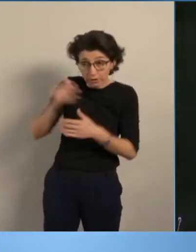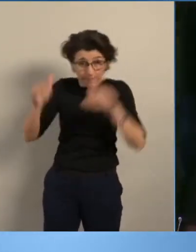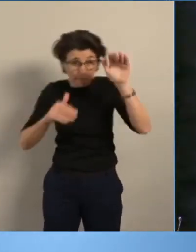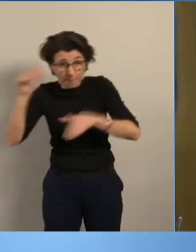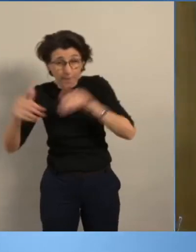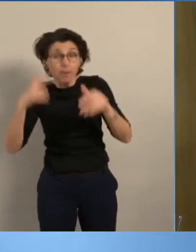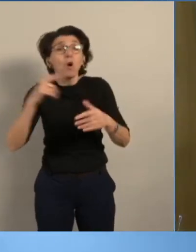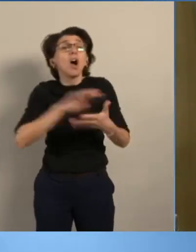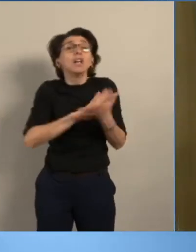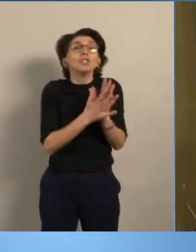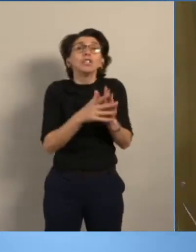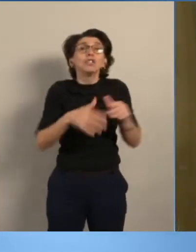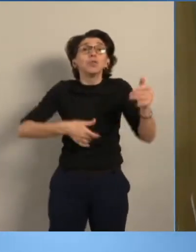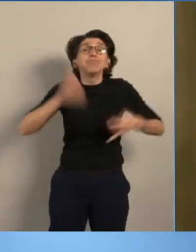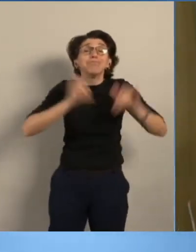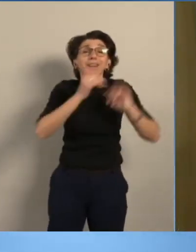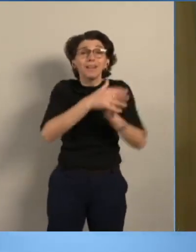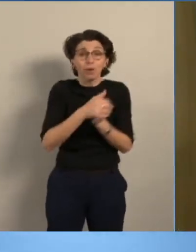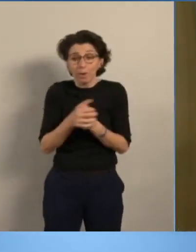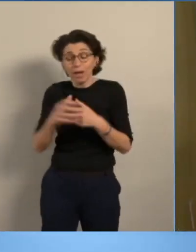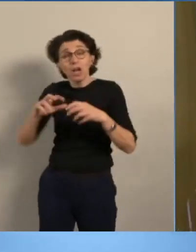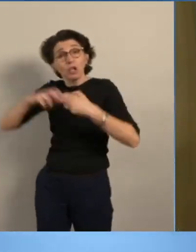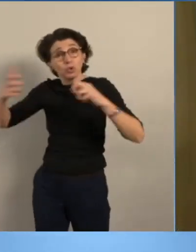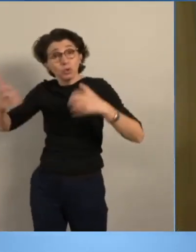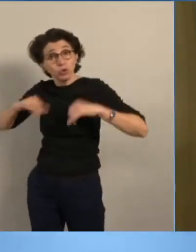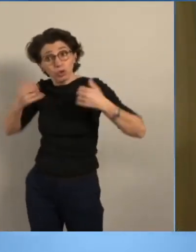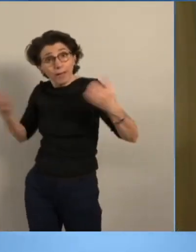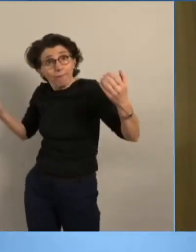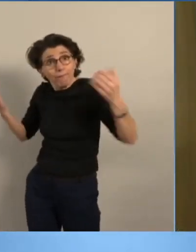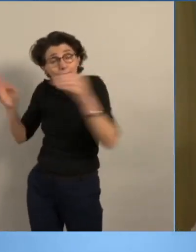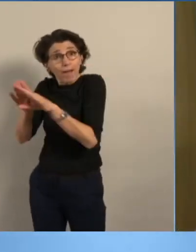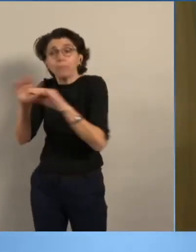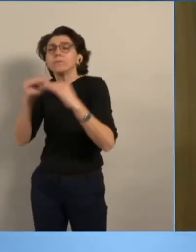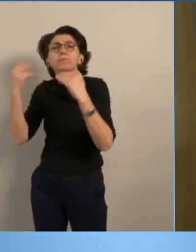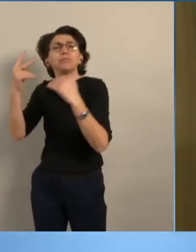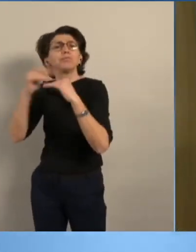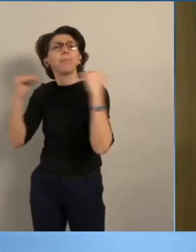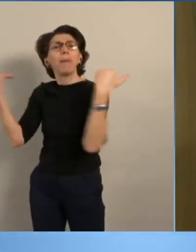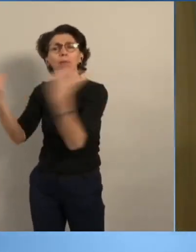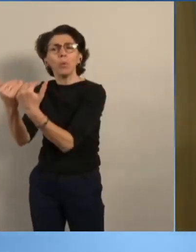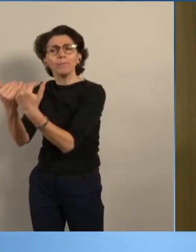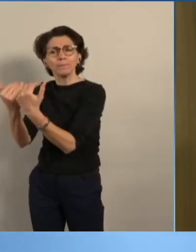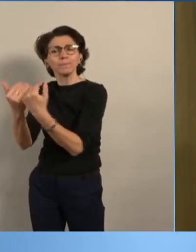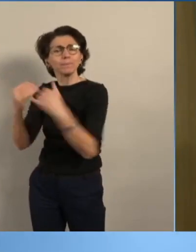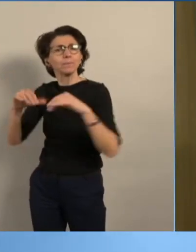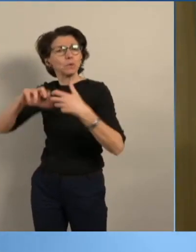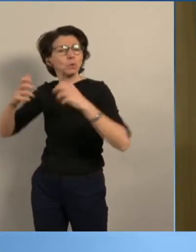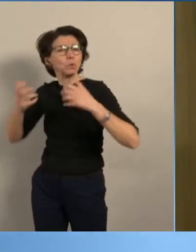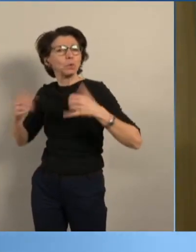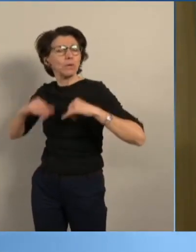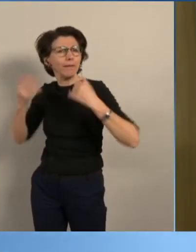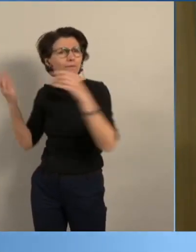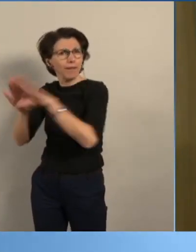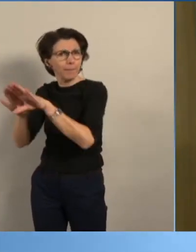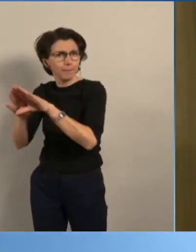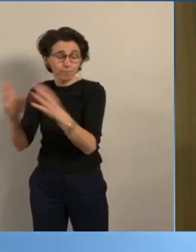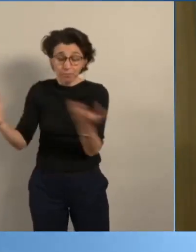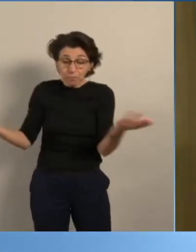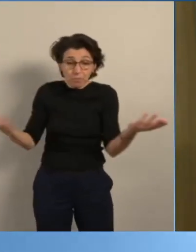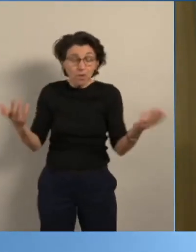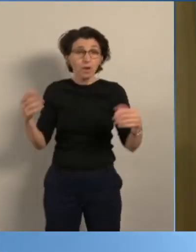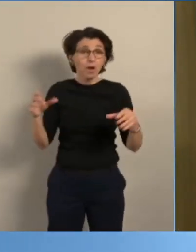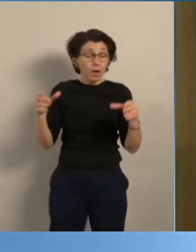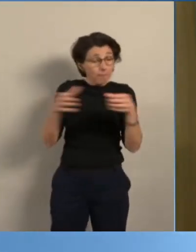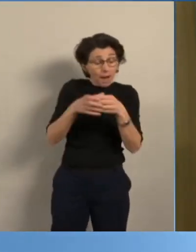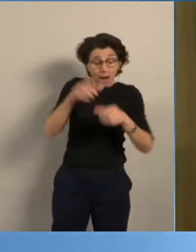activités après avoir fermé la structure jeunesse du plateau. Et ça, sans aucune garantie de qualité et de formation de l'encadrement.